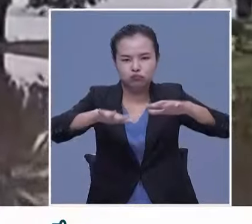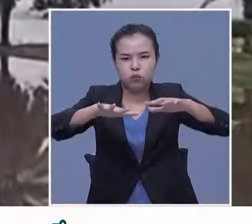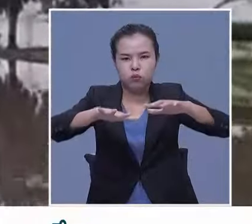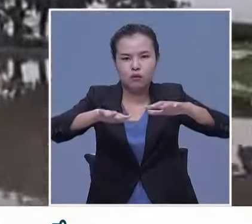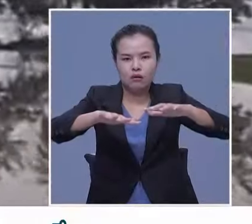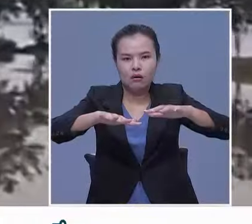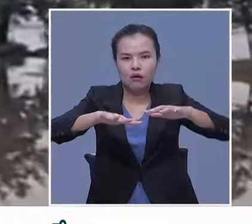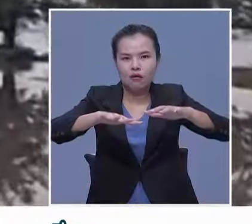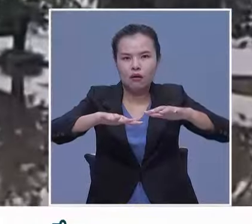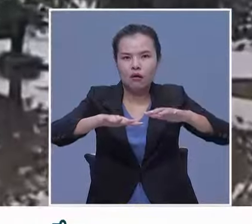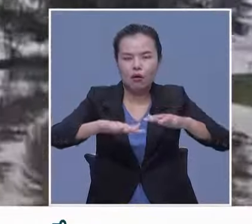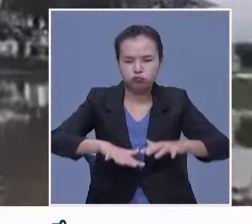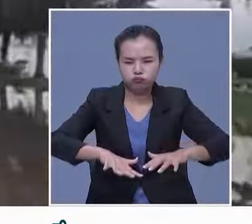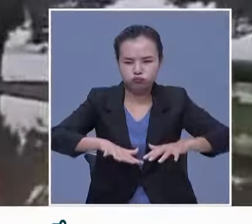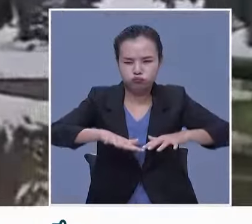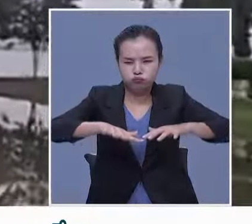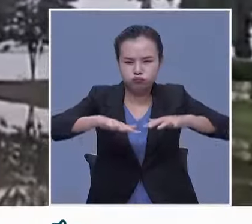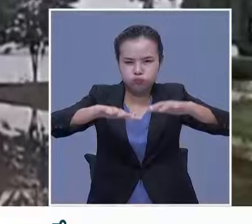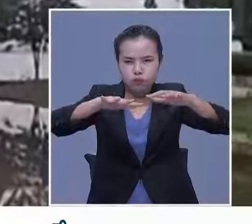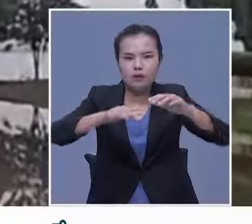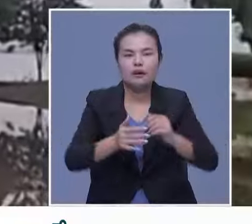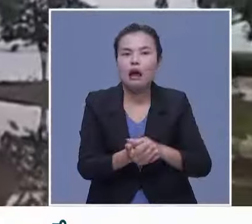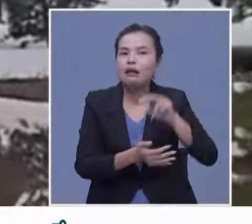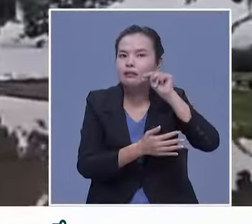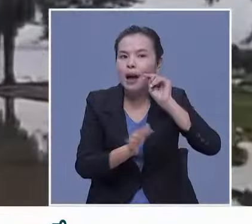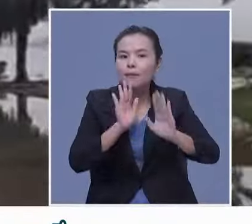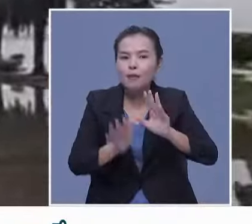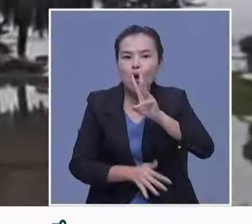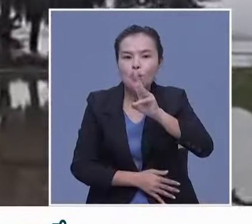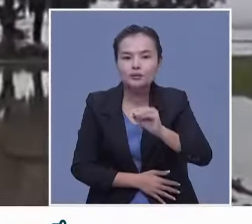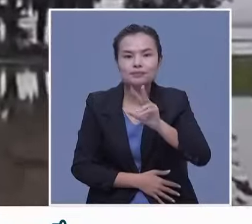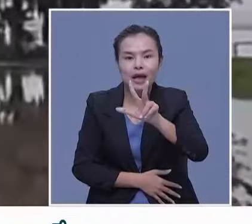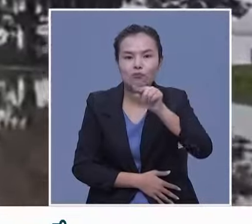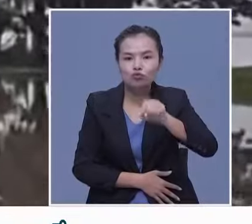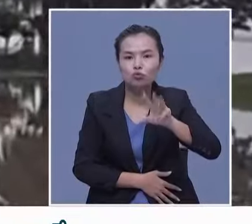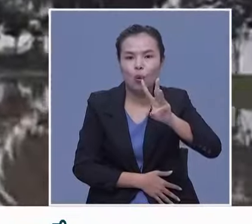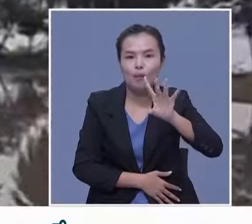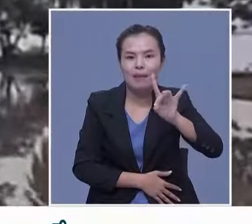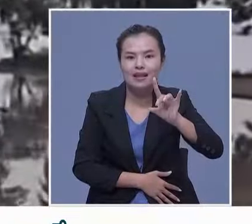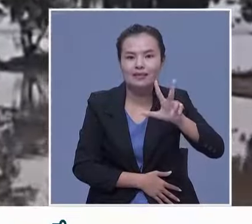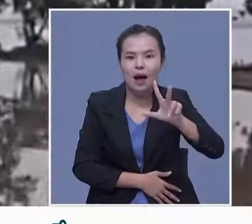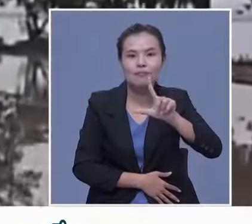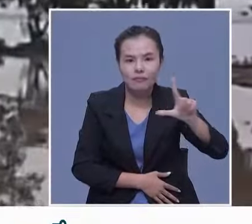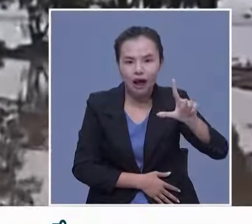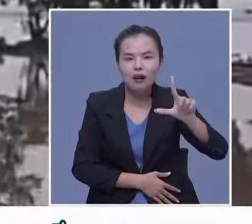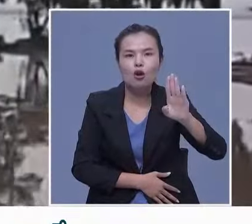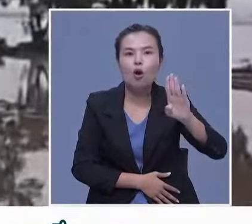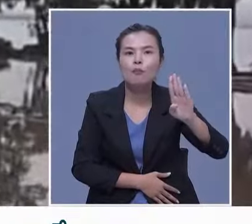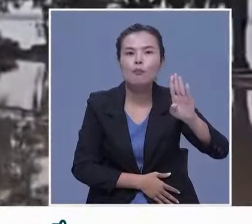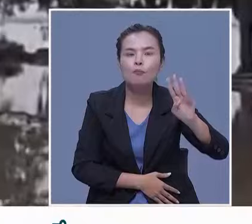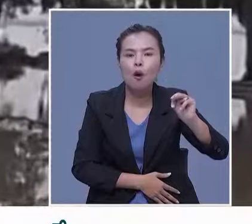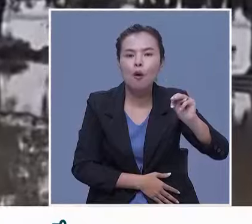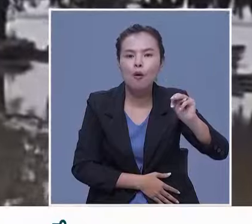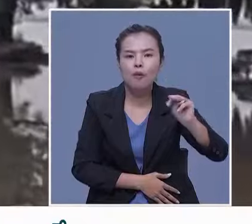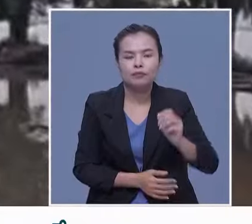ปริมาณเพิ่มขึ้นอย่างต่อเนื่องเนื่องเลยค่ะโดยมีปริมาณน้ำอยู่ที่63.8 3ล้านลูกบาทเมตจากความ